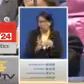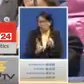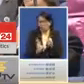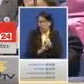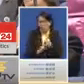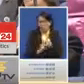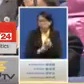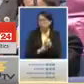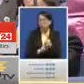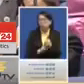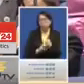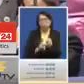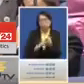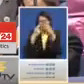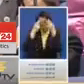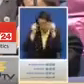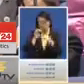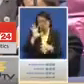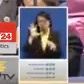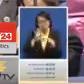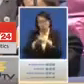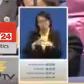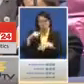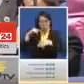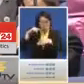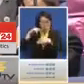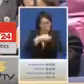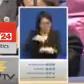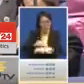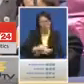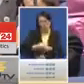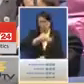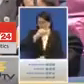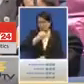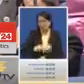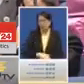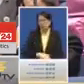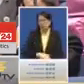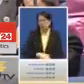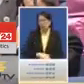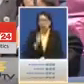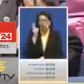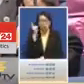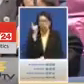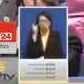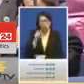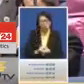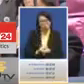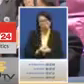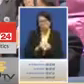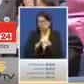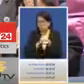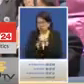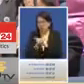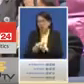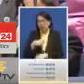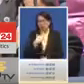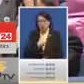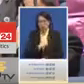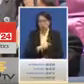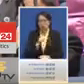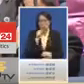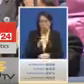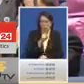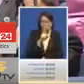ามในข้อหาทุจริตต่อวิชาชีพบิดเบือนข้อเท็จจริงทางวิชาการใครชอบกด1ไม่ชอบกด